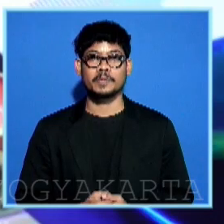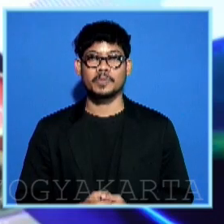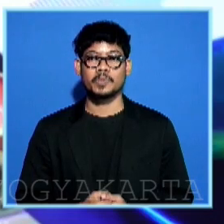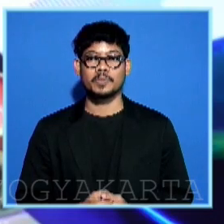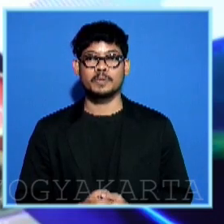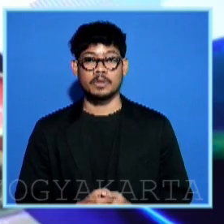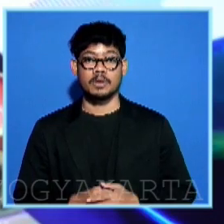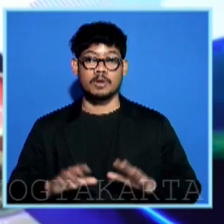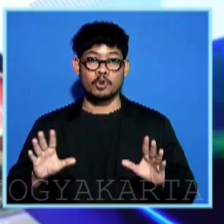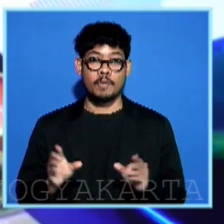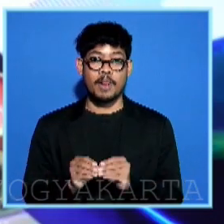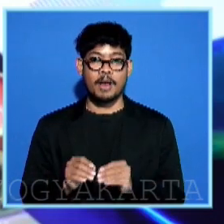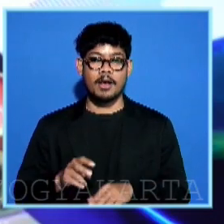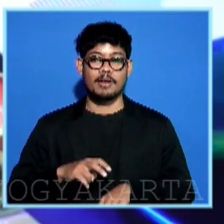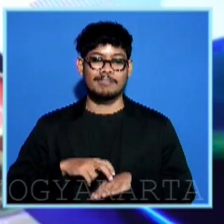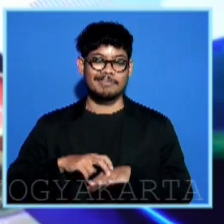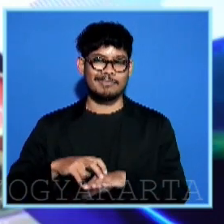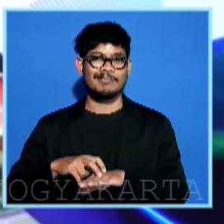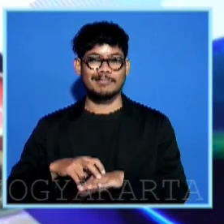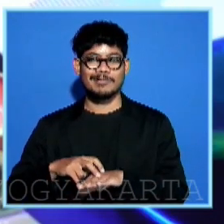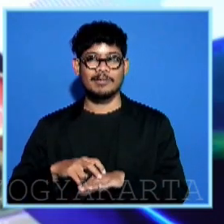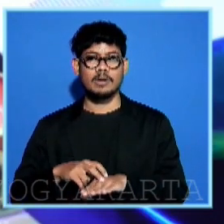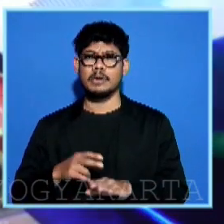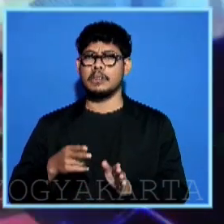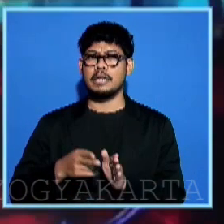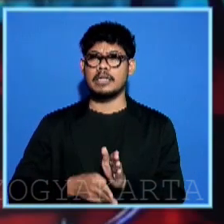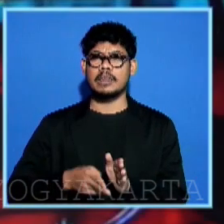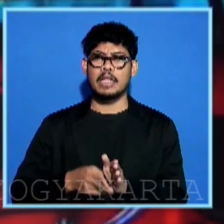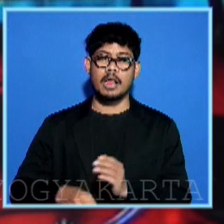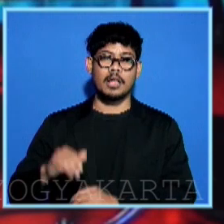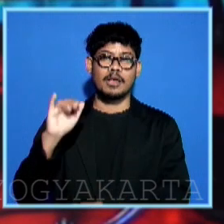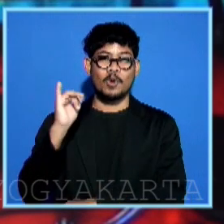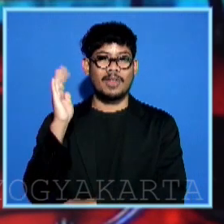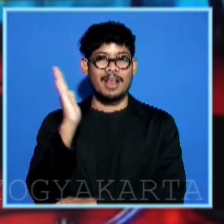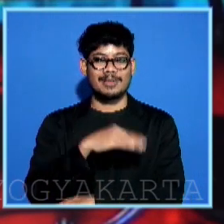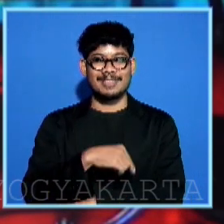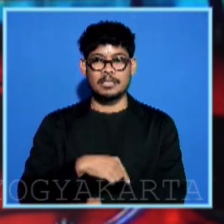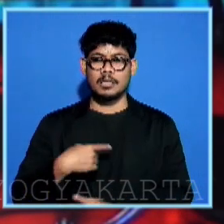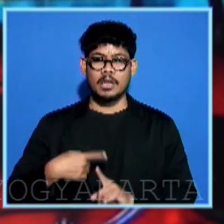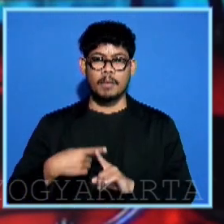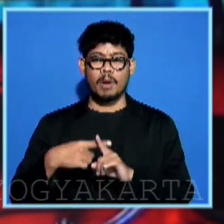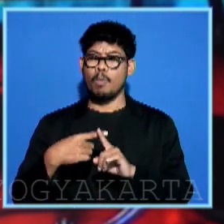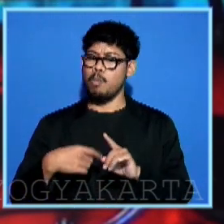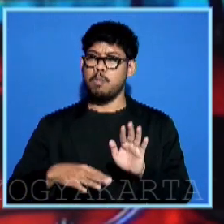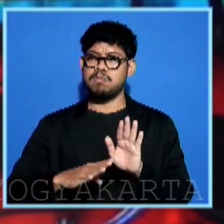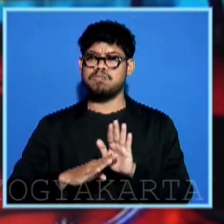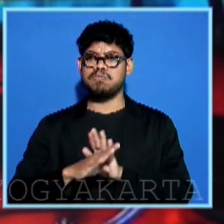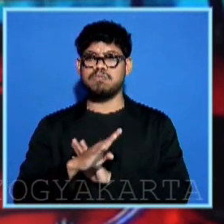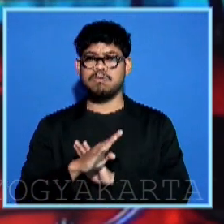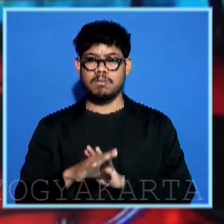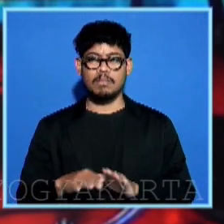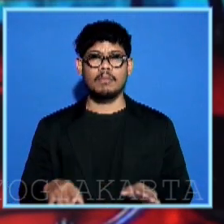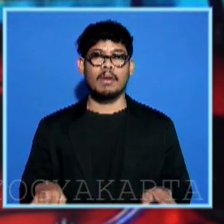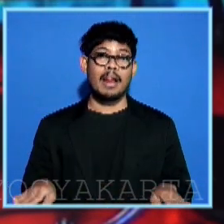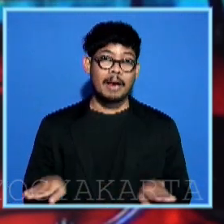jumlah penumpang kereta api Bandara Internasional Yogyakarta diprediksi meningkat pada libur natal 2023 dan tahun baru